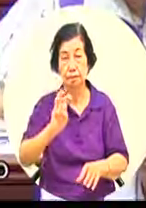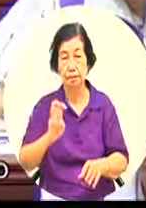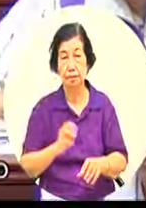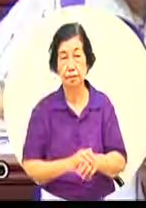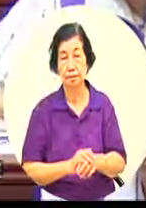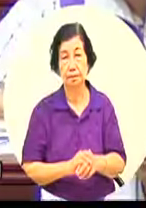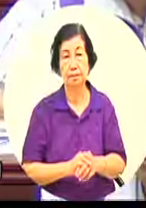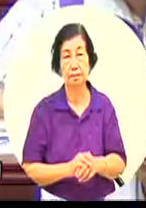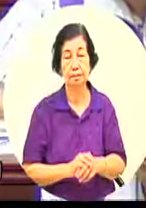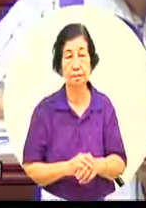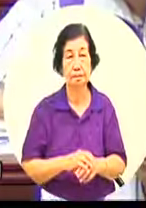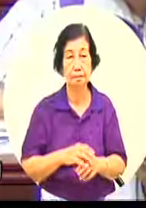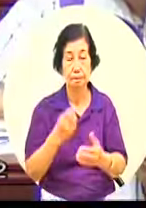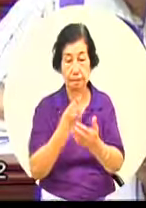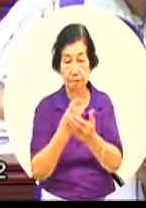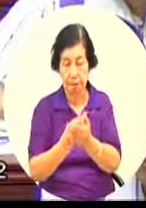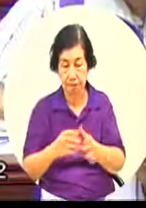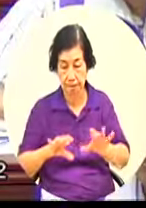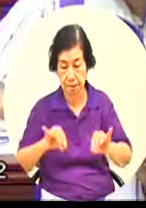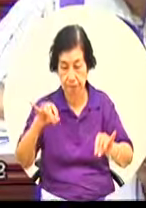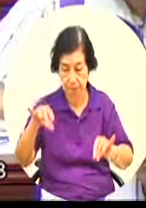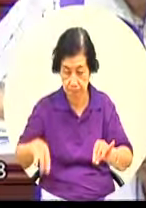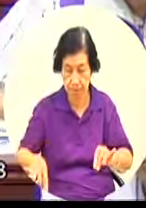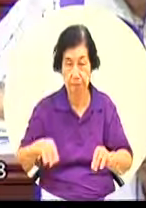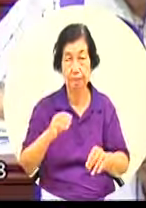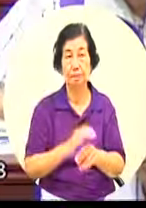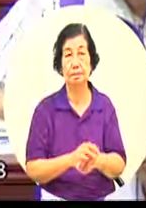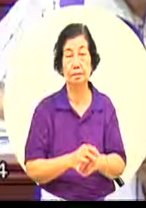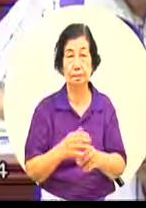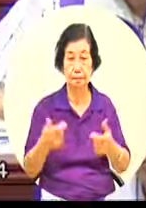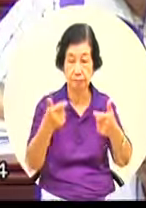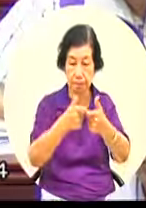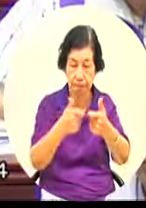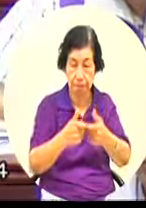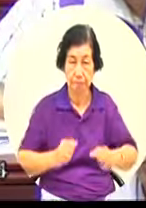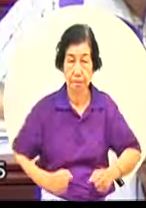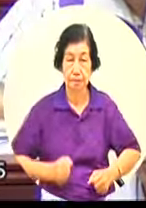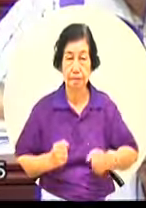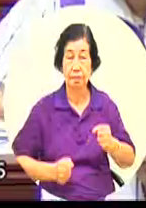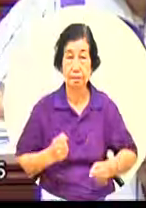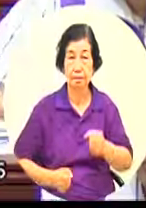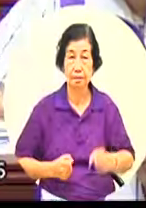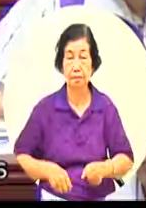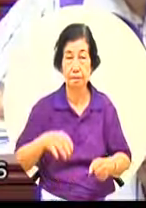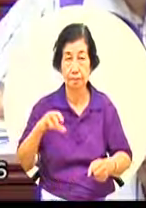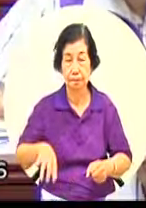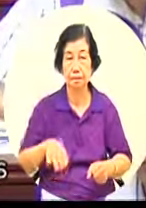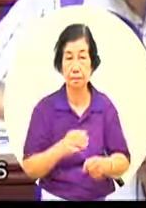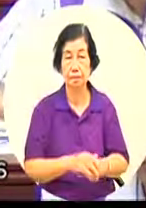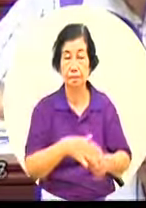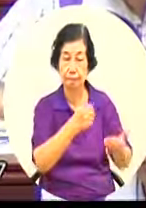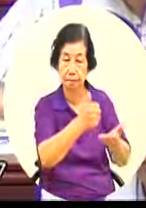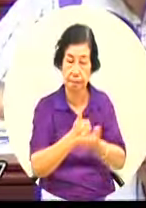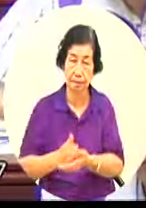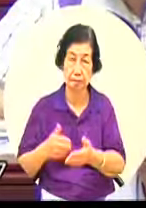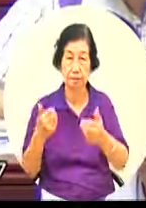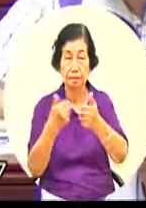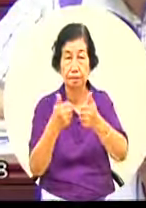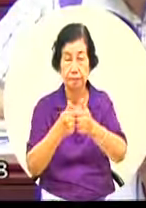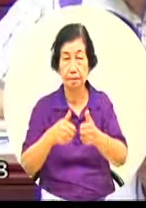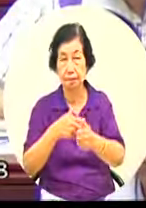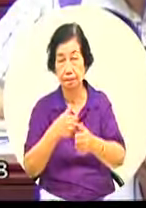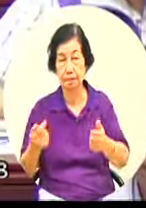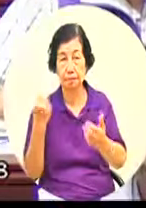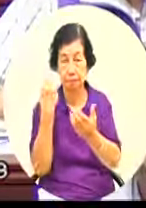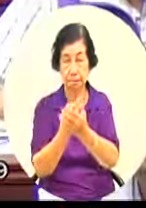哪一些地方最适合跑步。那我们预计在年底会做个发表会，到时候会再邀请议员来参与，到底我们高雄市有哪些